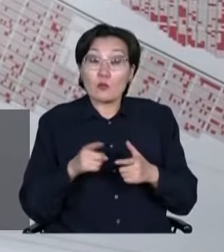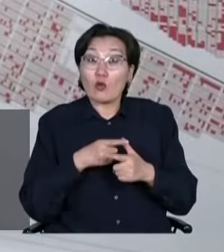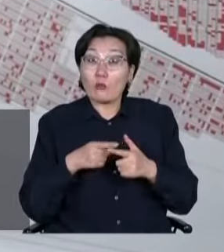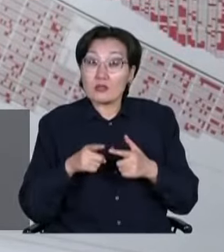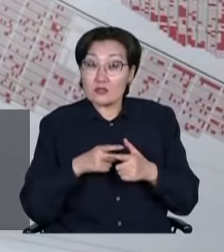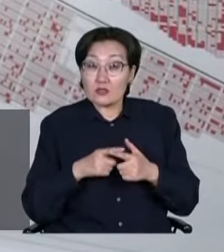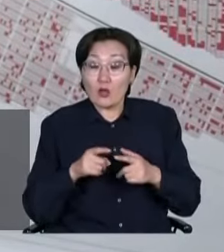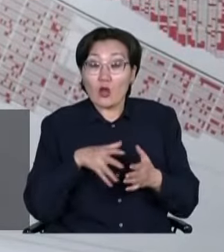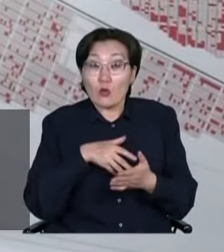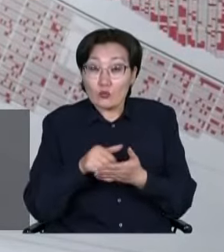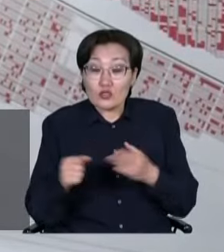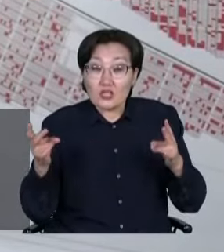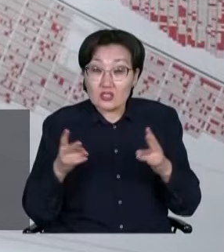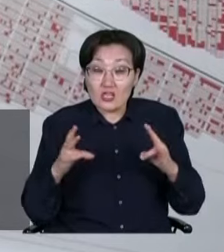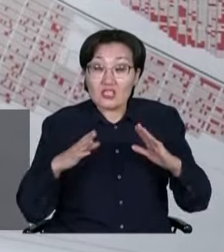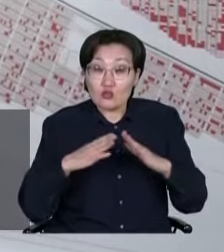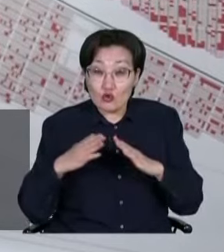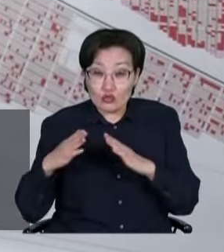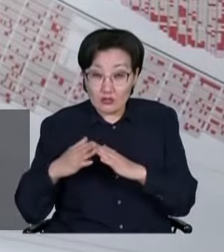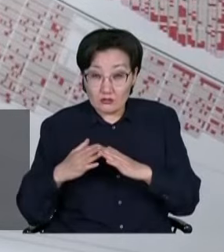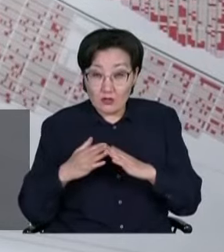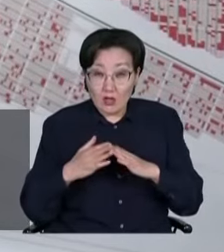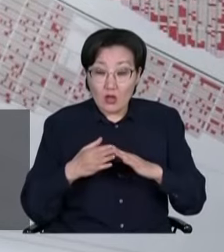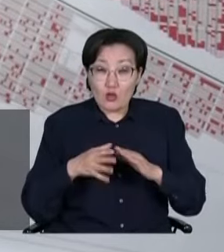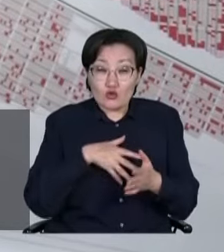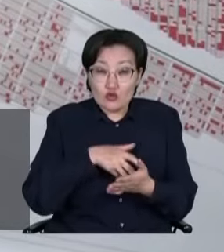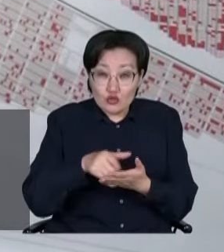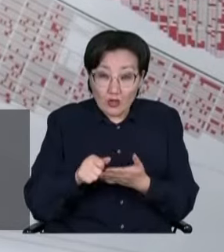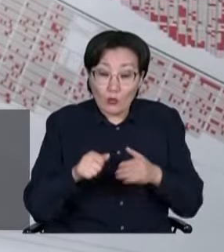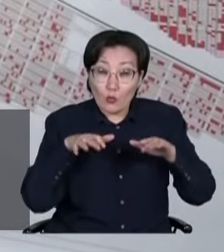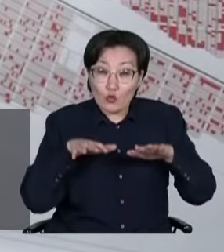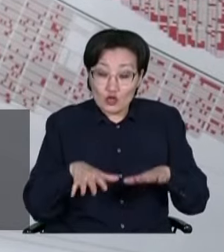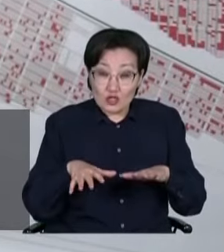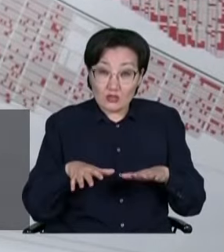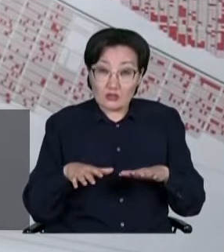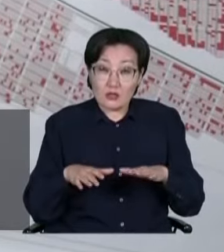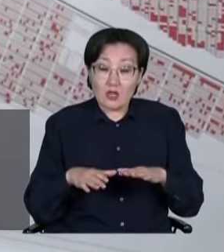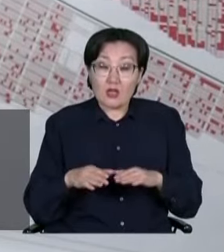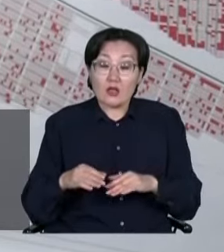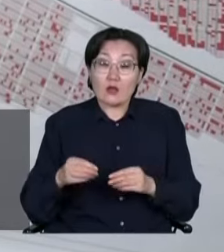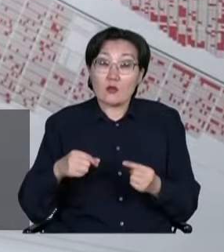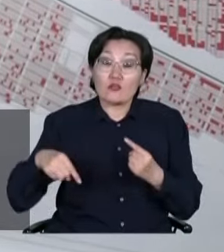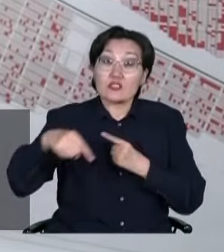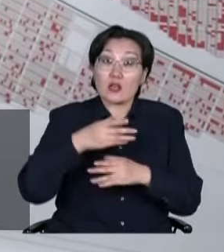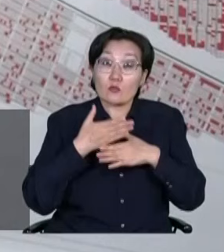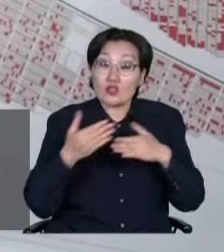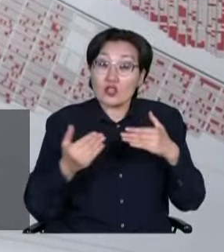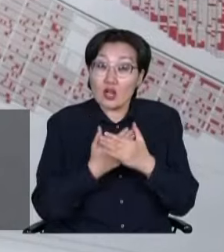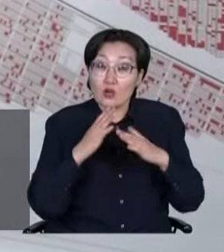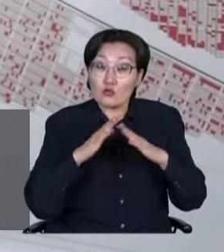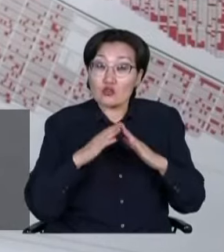жаңағы бұзуды қажет етіліп тұрған үйлерді күреп, орнына инвестор тарту арқылы жаңадан үй